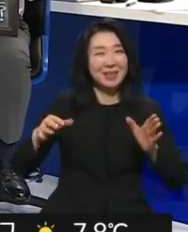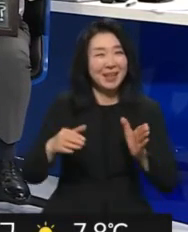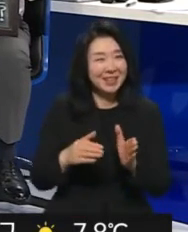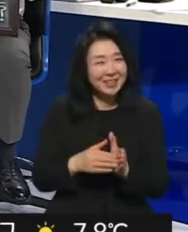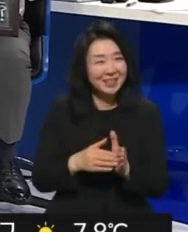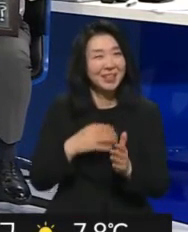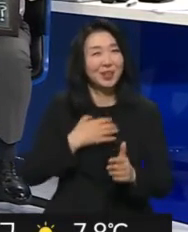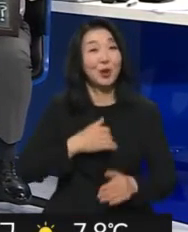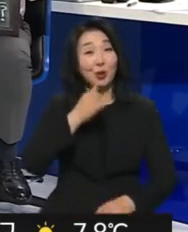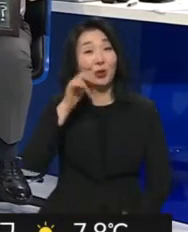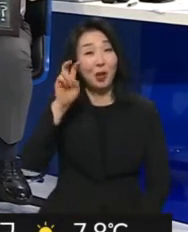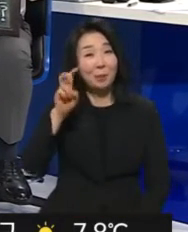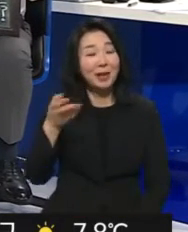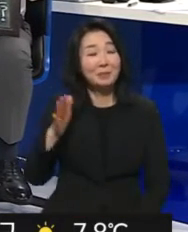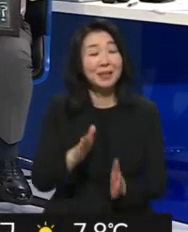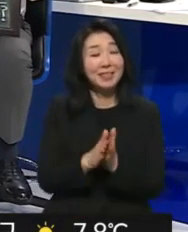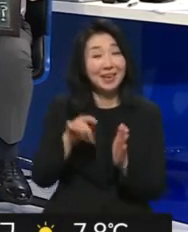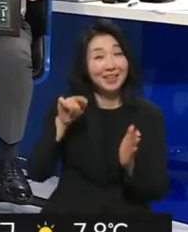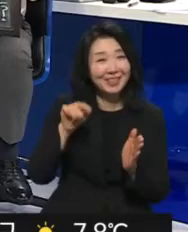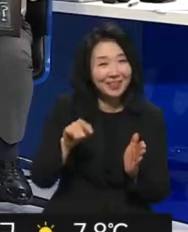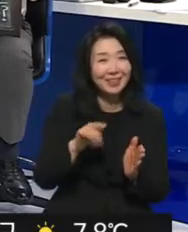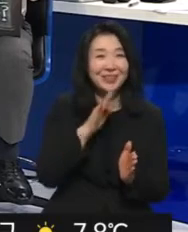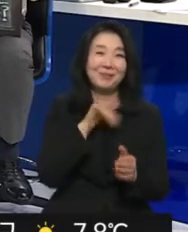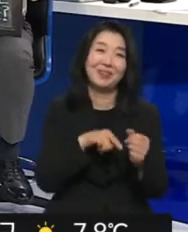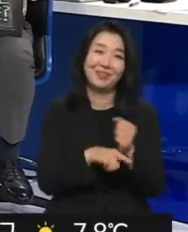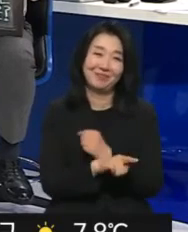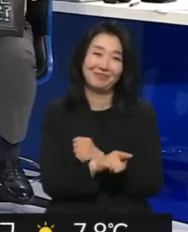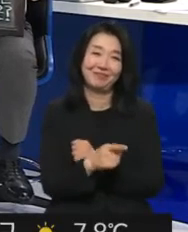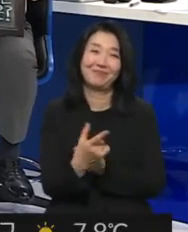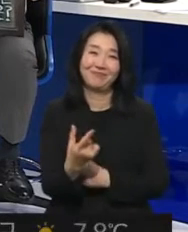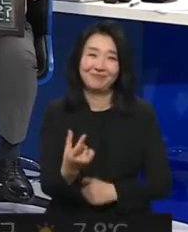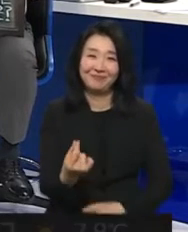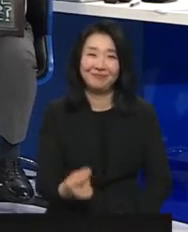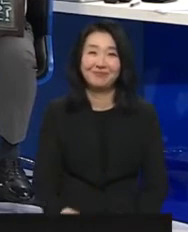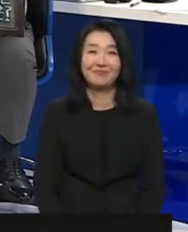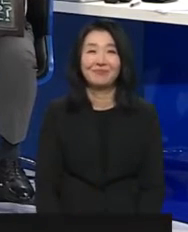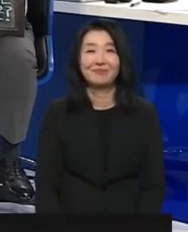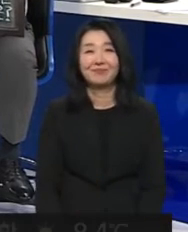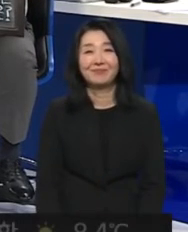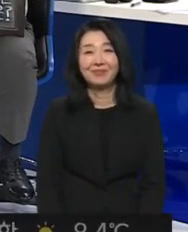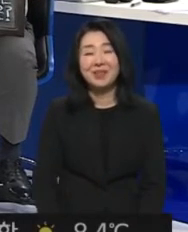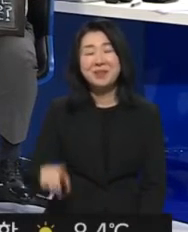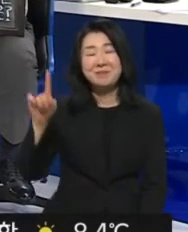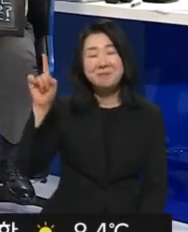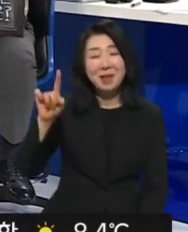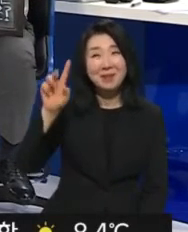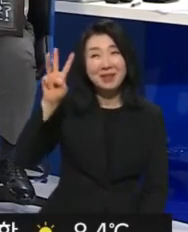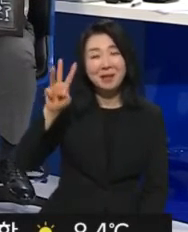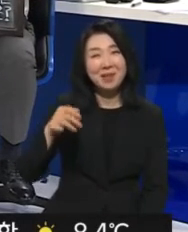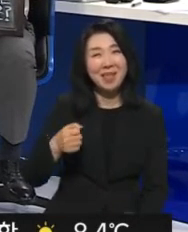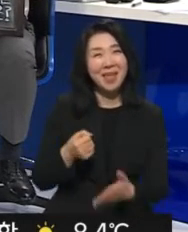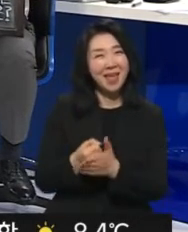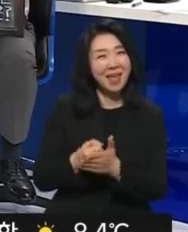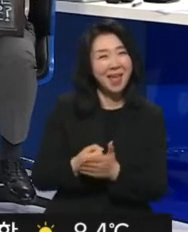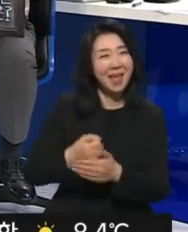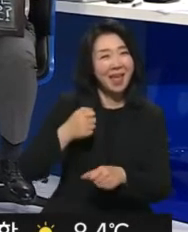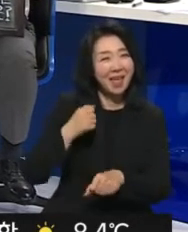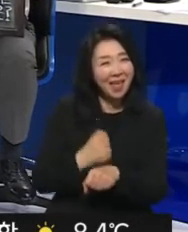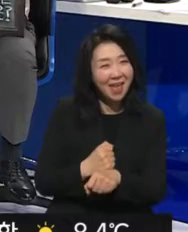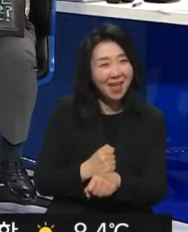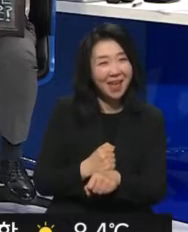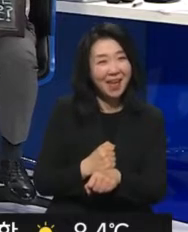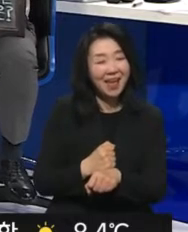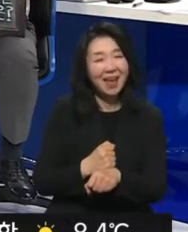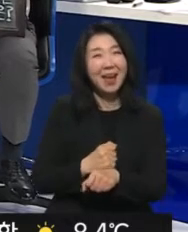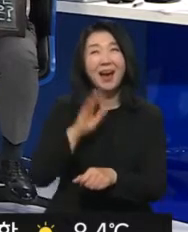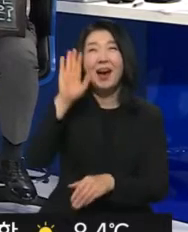수도 있겠지만 시작하는 것 자체가 정말 의미 있는 일이라는 생각이 듭니다. 매일매일 작심삼일을 하다 보면 언젠가